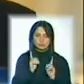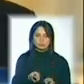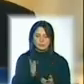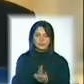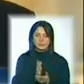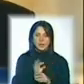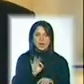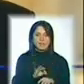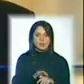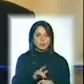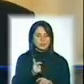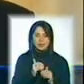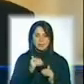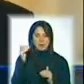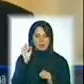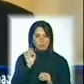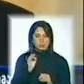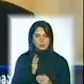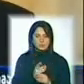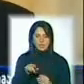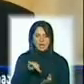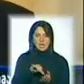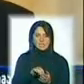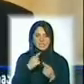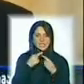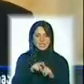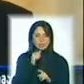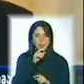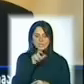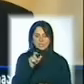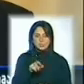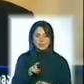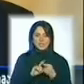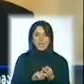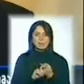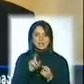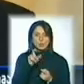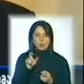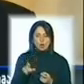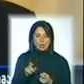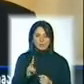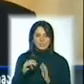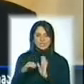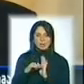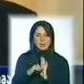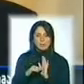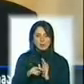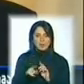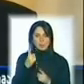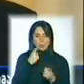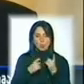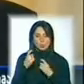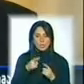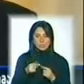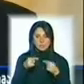რომ ავადობა ძალიან მაღალი არის. აქ ესწრებიან ტექნიკური ექსპერტები, ეპიდემიოლოგები, რომლებიც დაგვიხმარებიან, რომ ამ